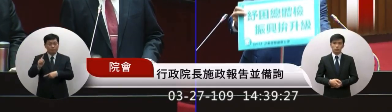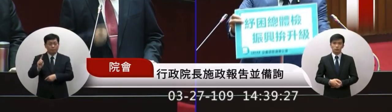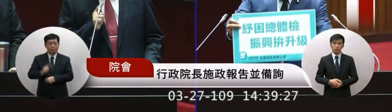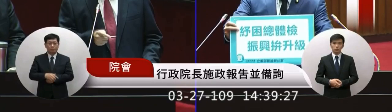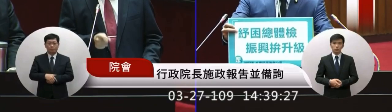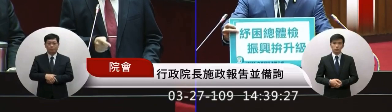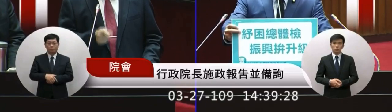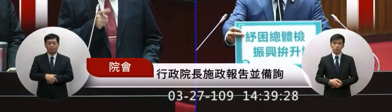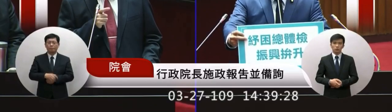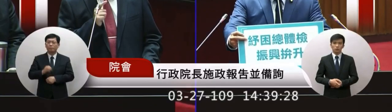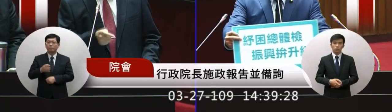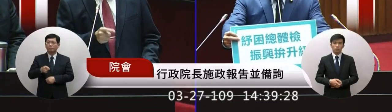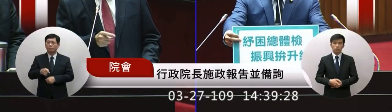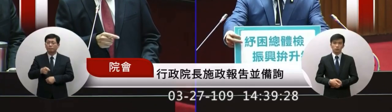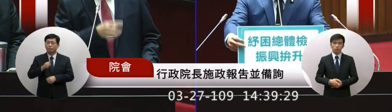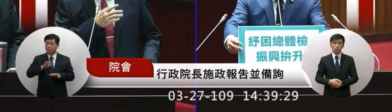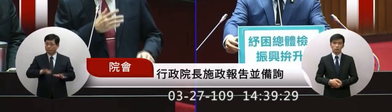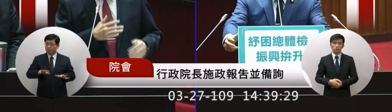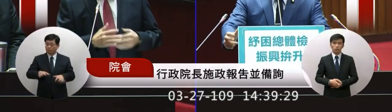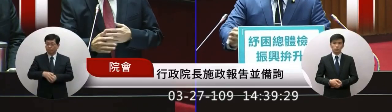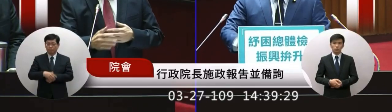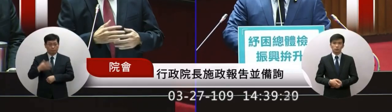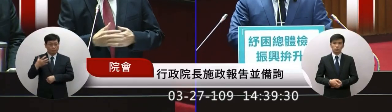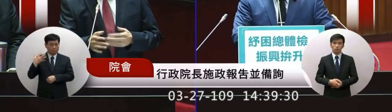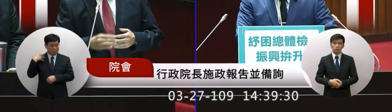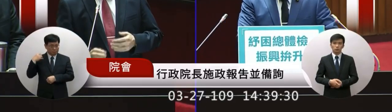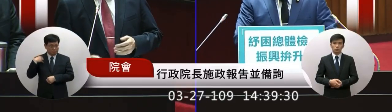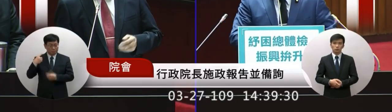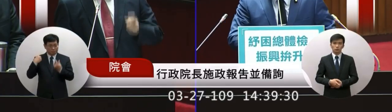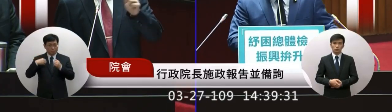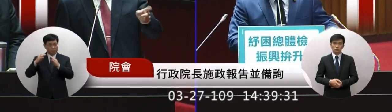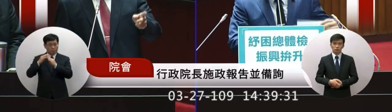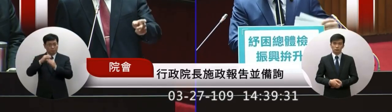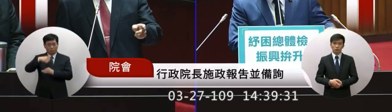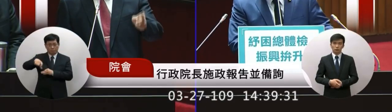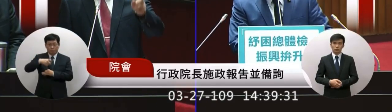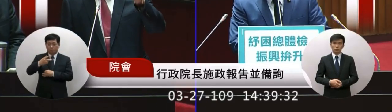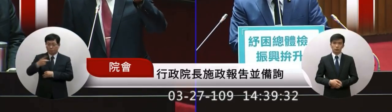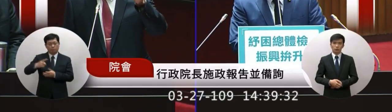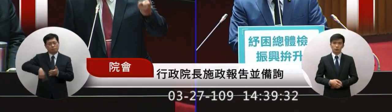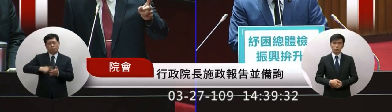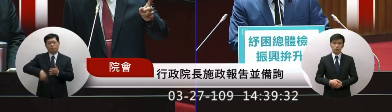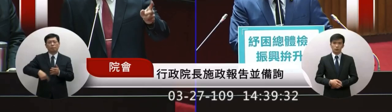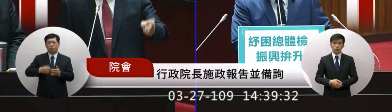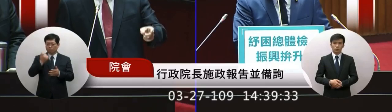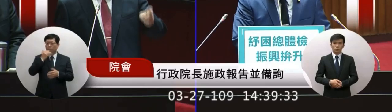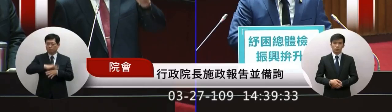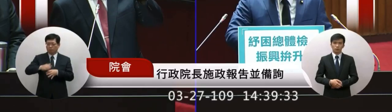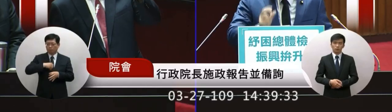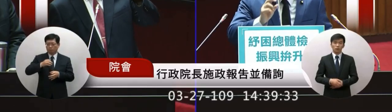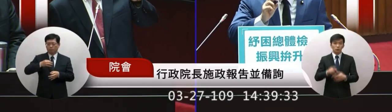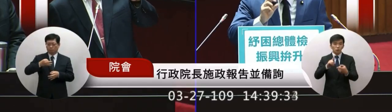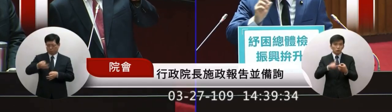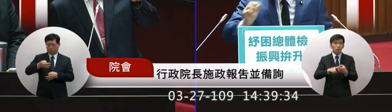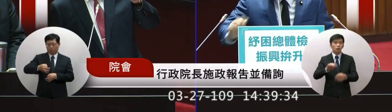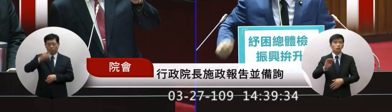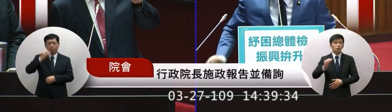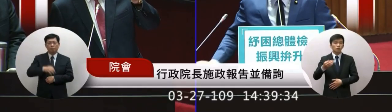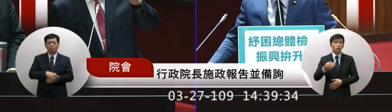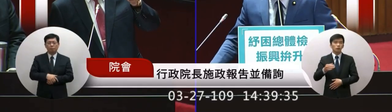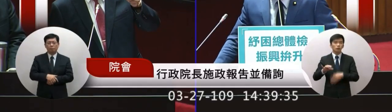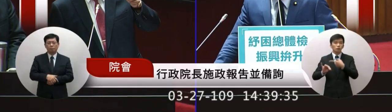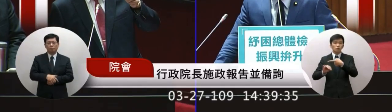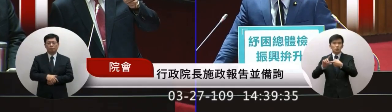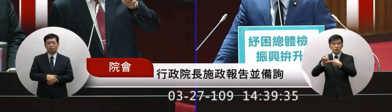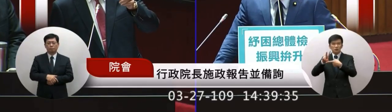志。因为这现有的甲银行来往关系，这个较简单，所以这个较悬。 对，不过12%